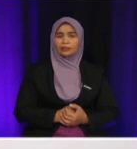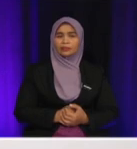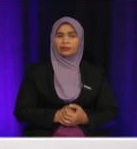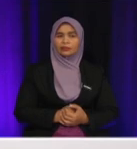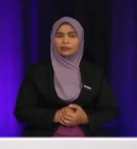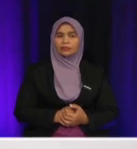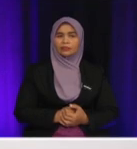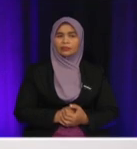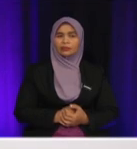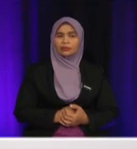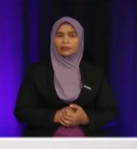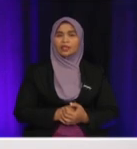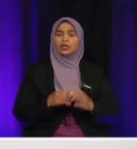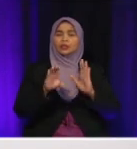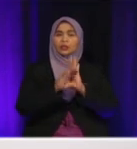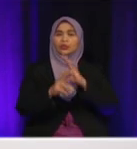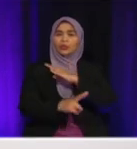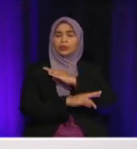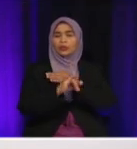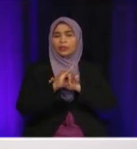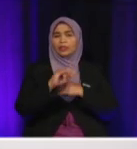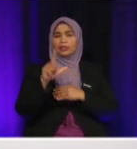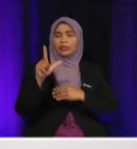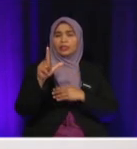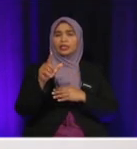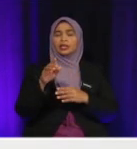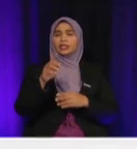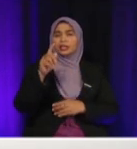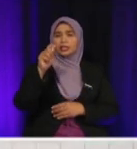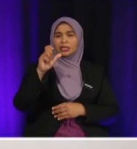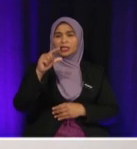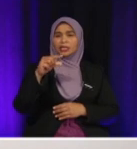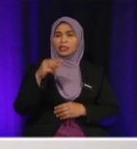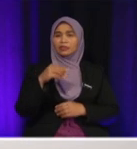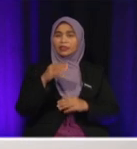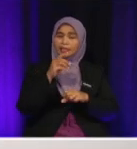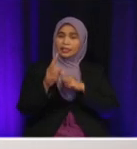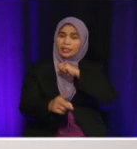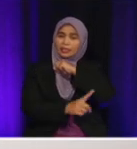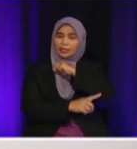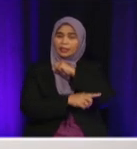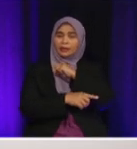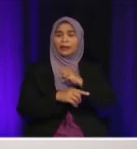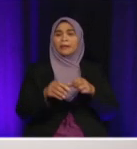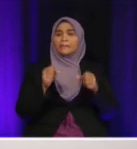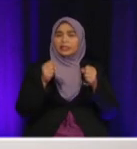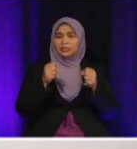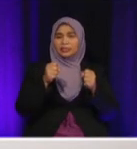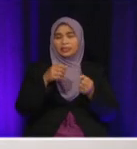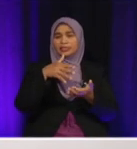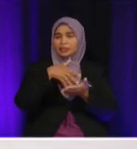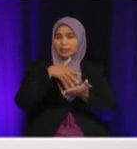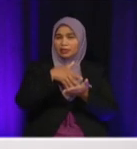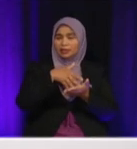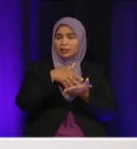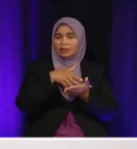Jadi mencuba lagi. Contoh, ya, hukuman ialah teguran, denda, penjara, sebatan dan hukuman